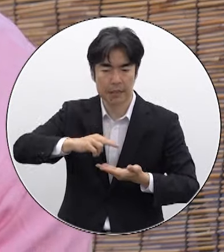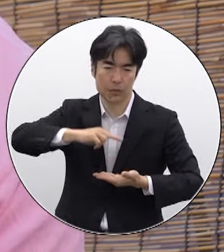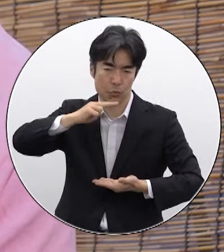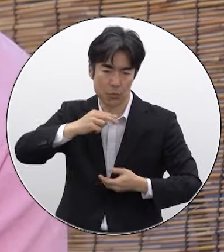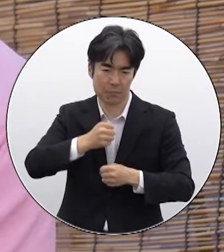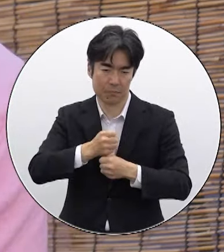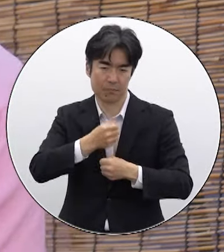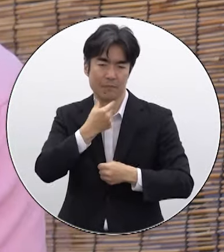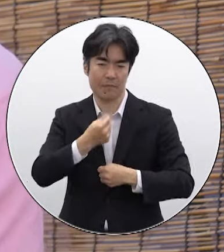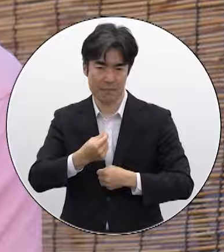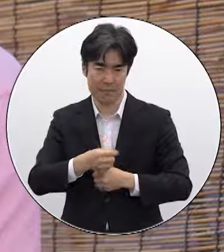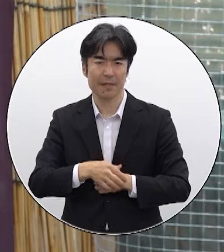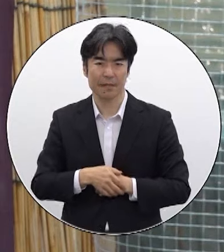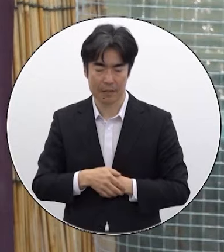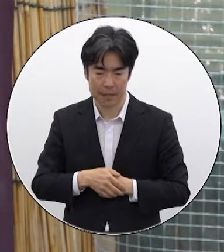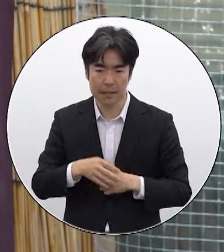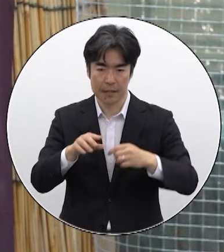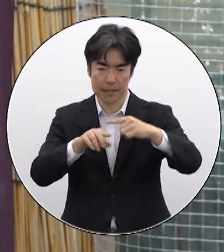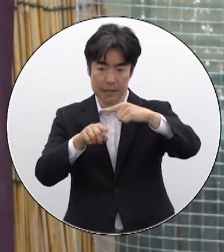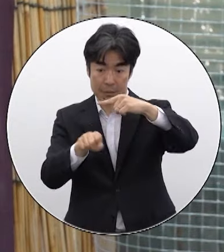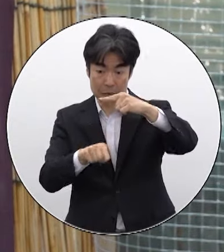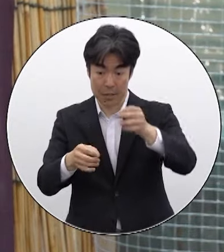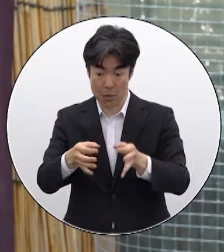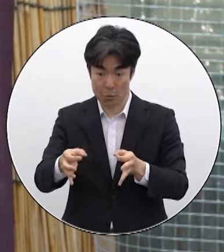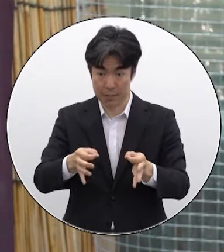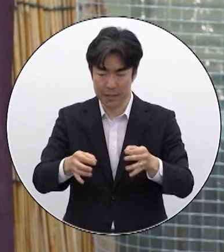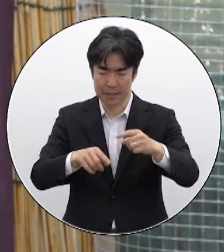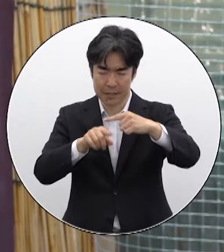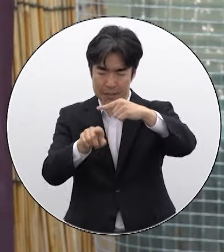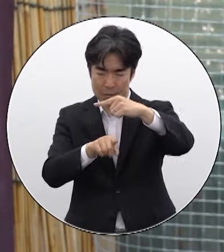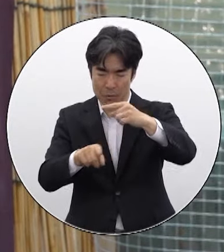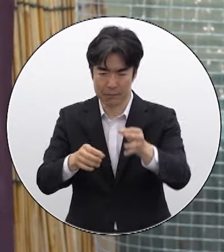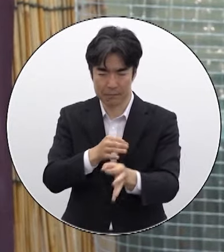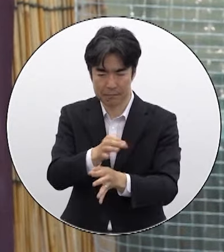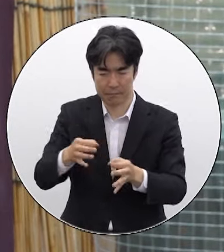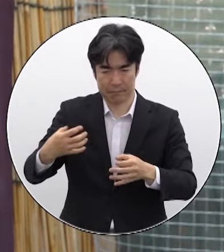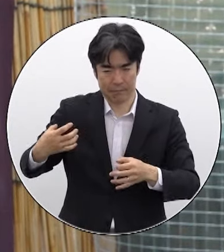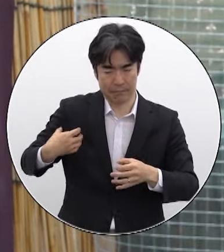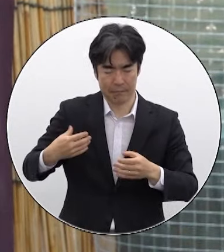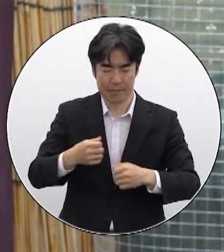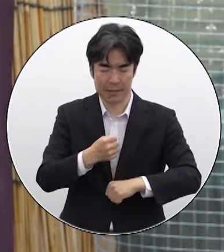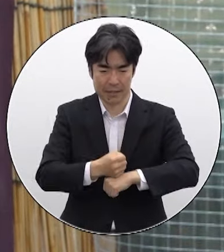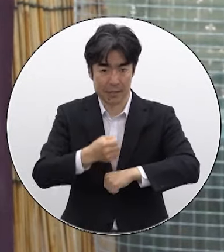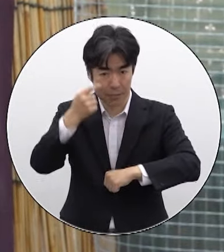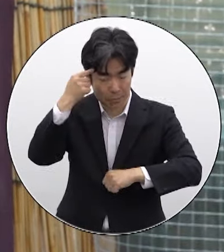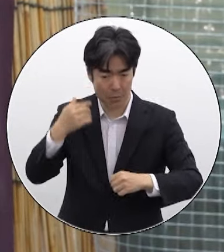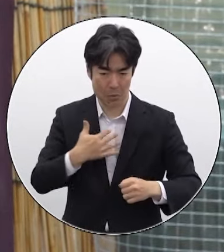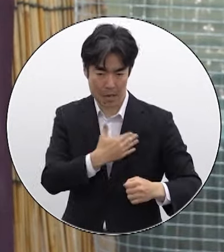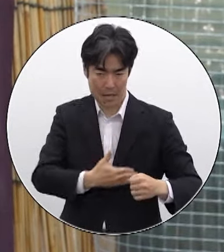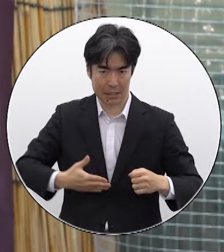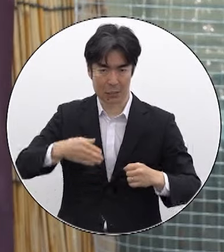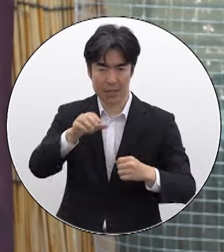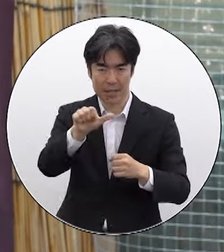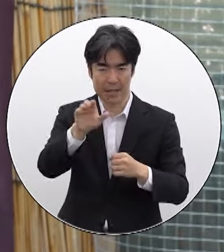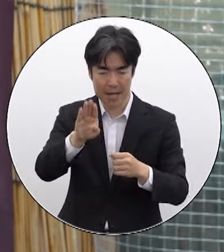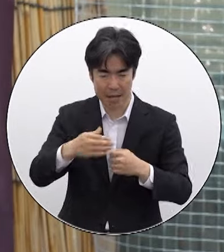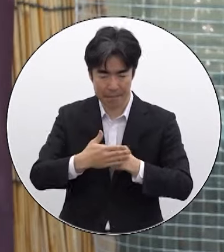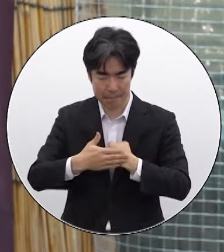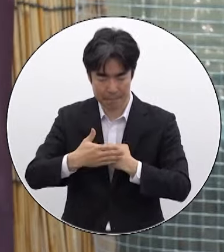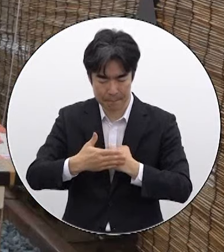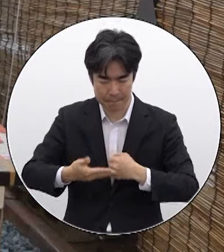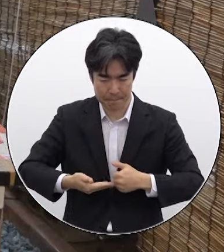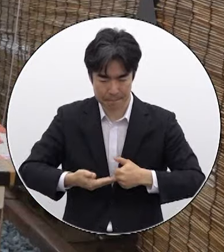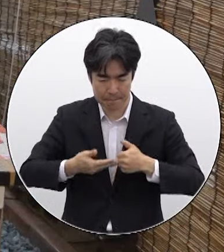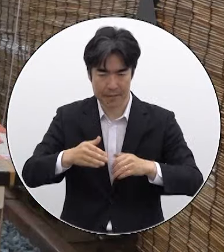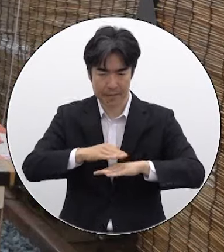っていきたいと思っています、 うん、はい。お一人で切り盛りされてるので、はい、本当に大変だと思うんですけど、 はい、 体のケアを大事に